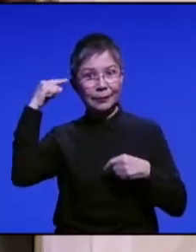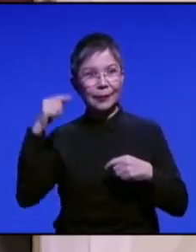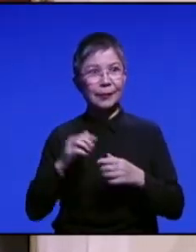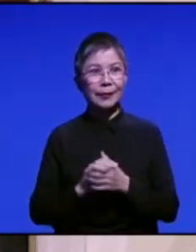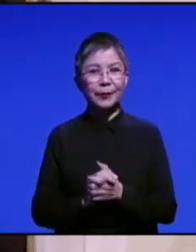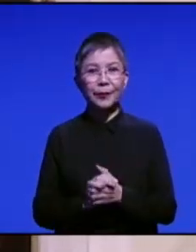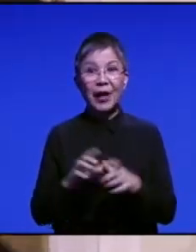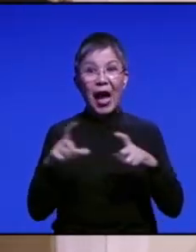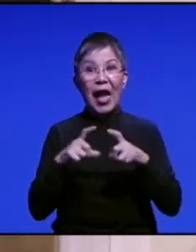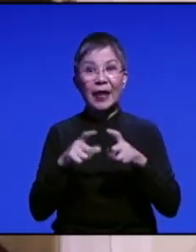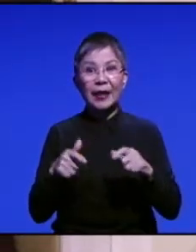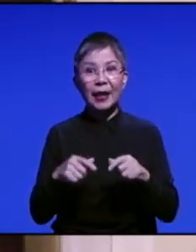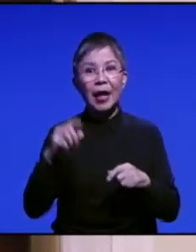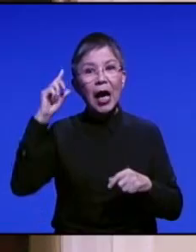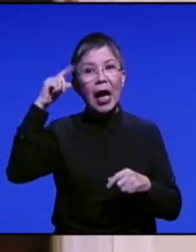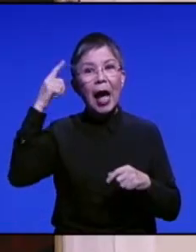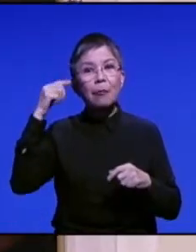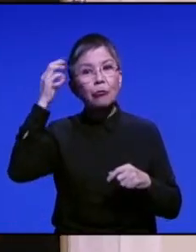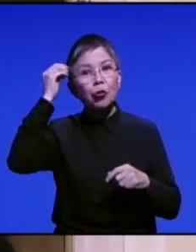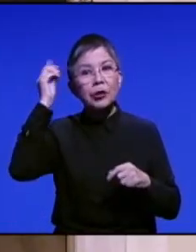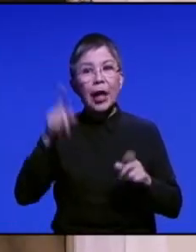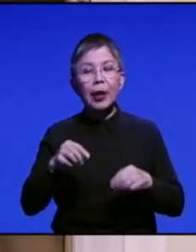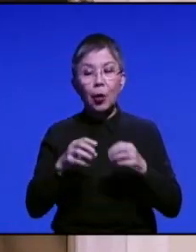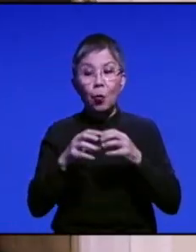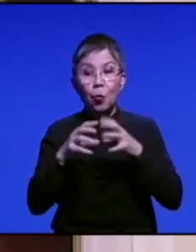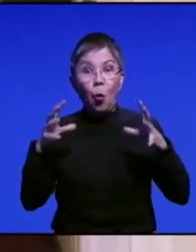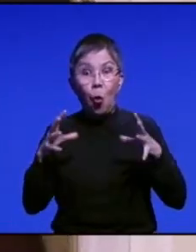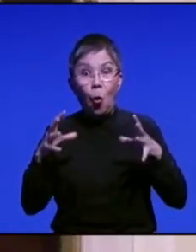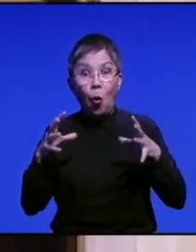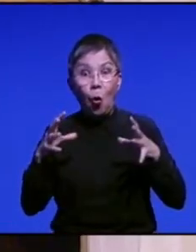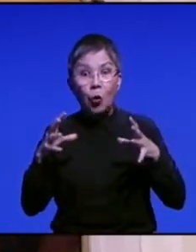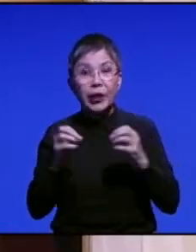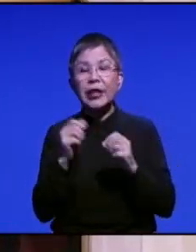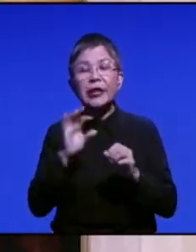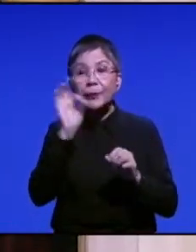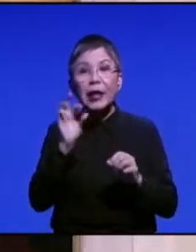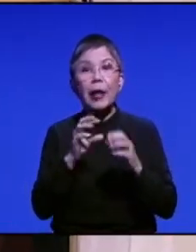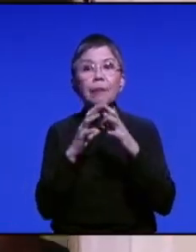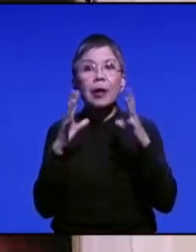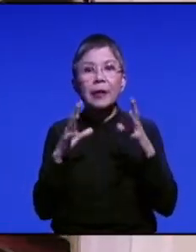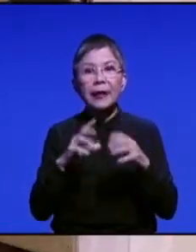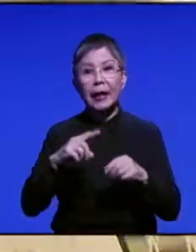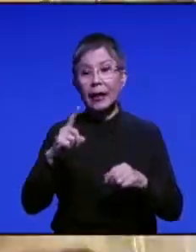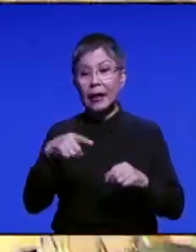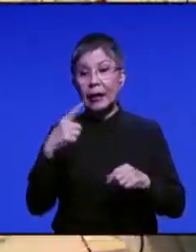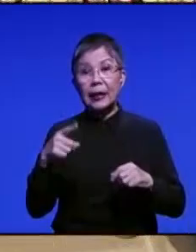Dengan alat ini juga rambut selain jadi tidak gampang rusak, tapi juga keritingnya lebih awet.